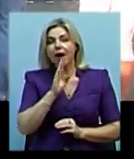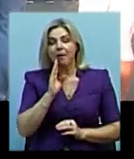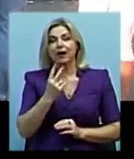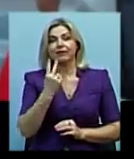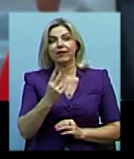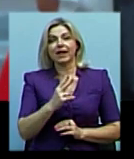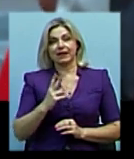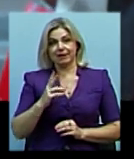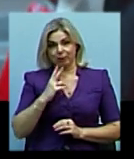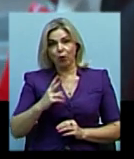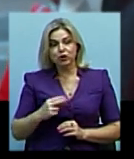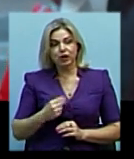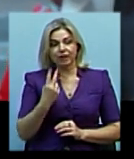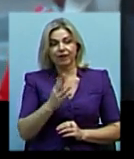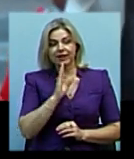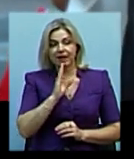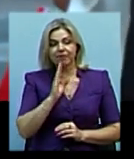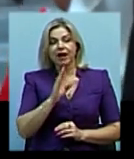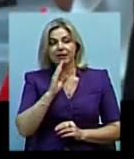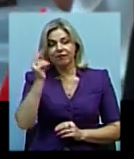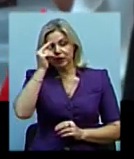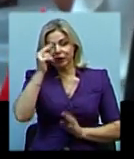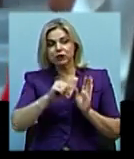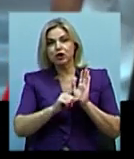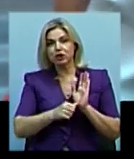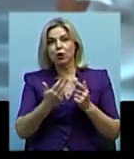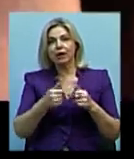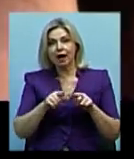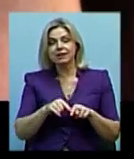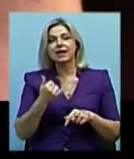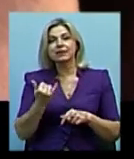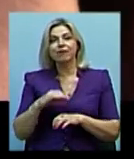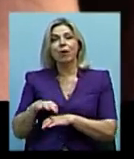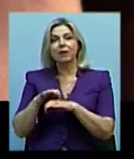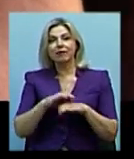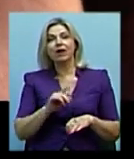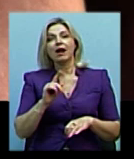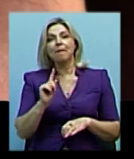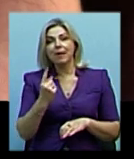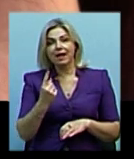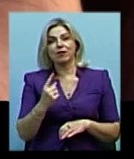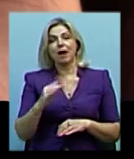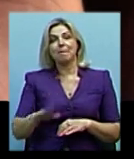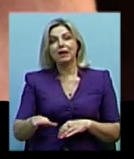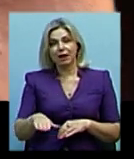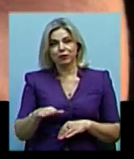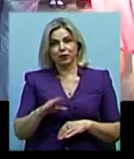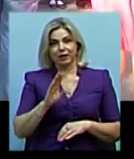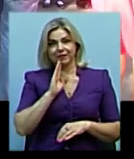її донька навчається в цьому закладі у 6 класі. Сьогодні жінка провела до першого молодшу Софію